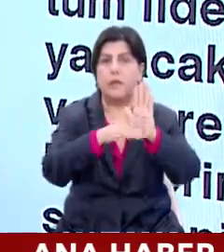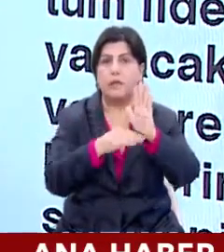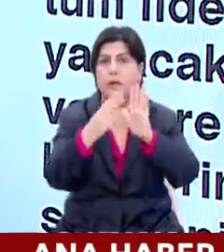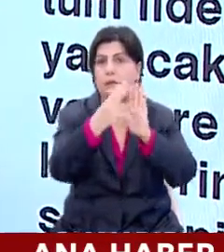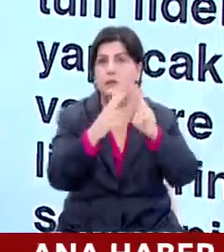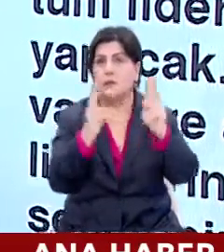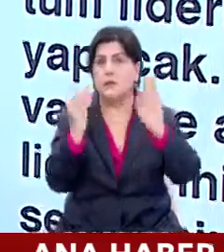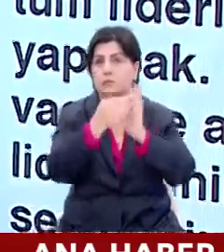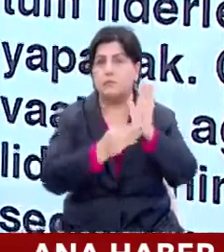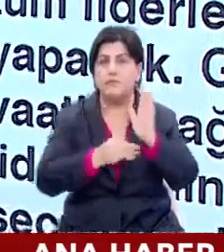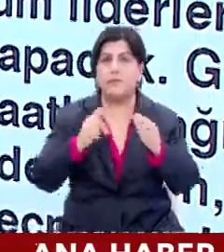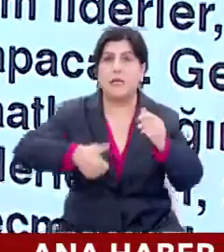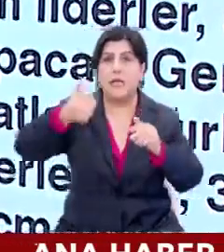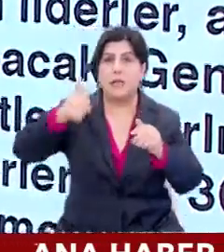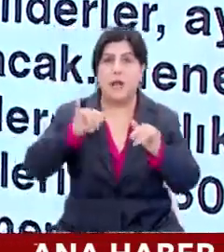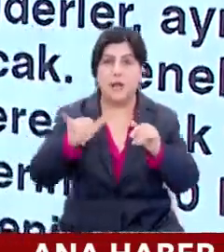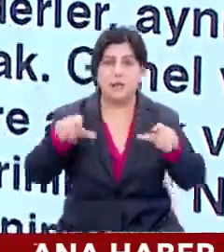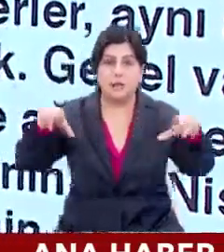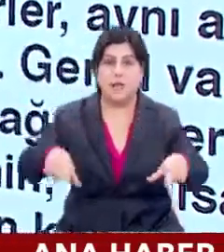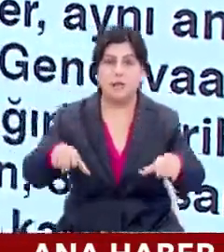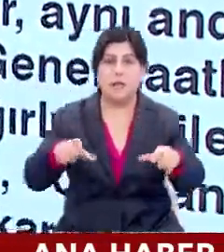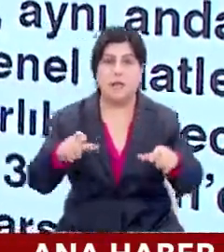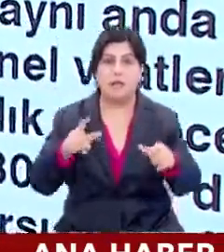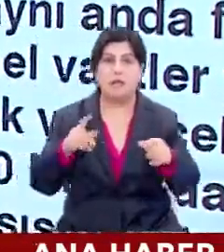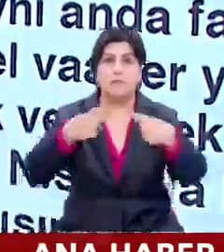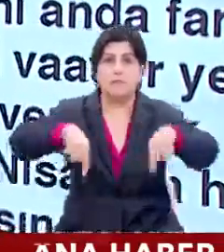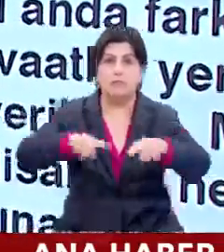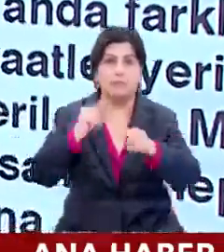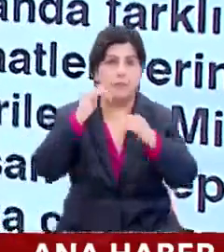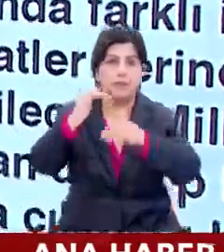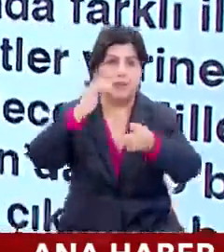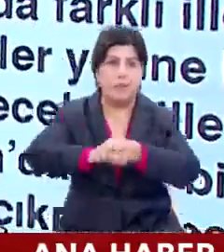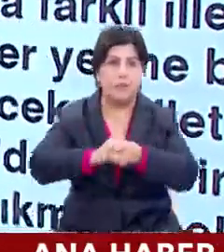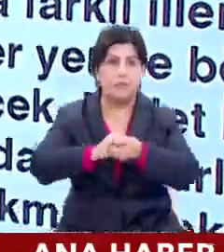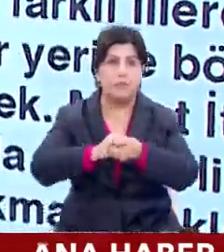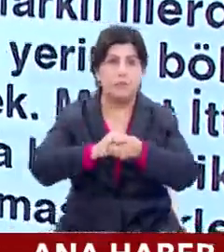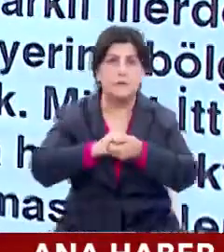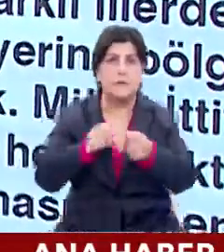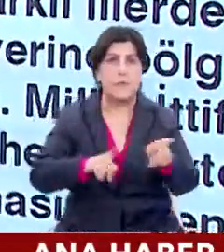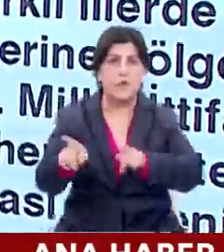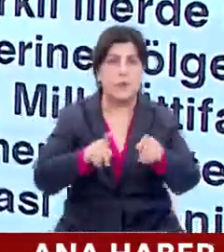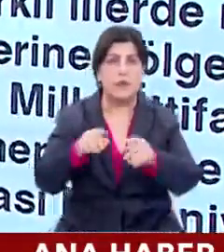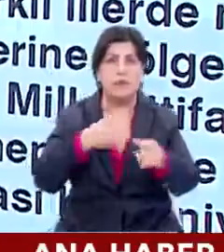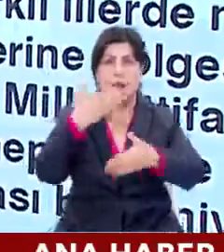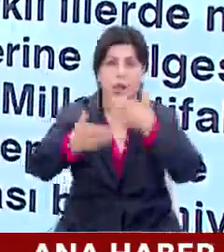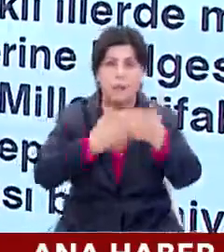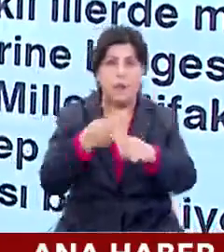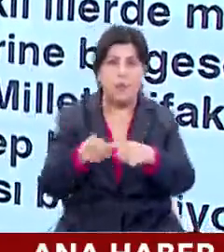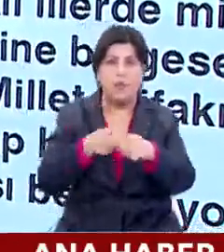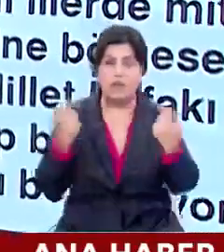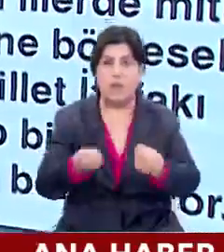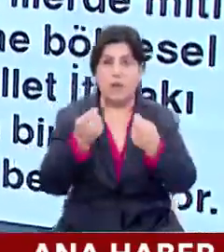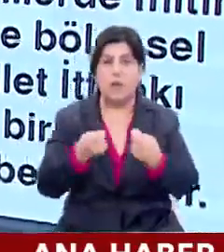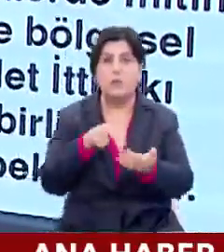liderler aynı anda sahada olacaklar millet ittifakı millet ittifakı Propaganda içinde ortak çalışma